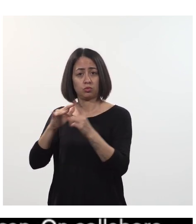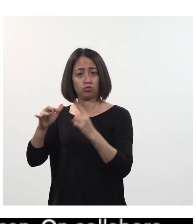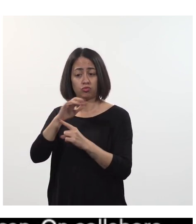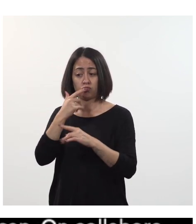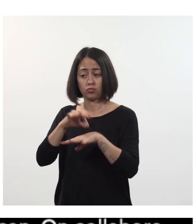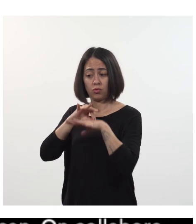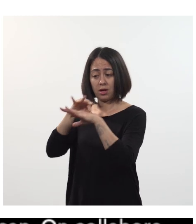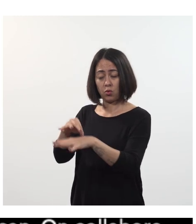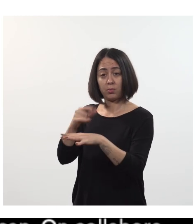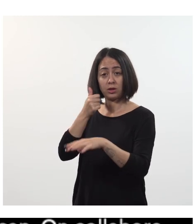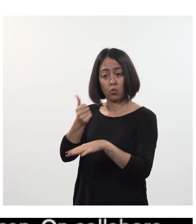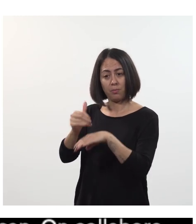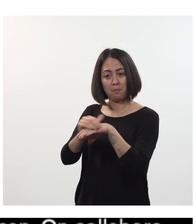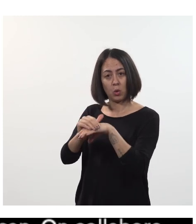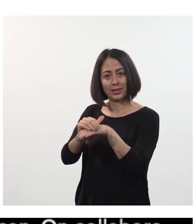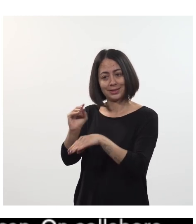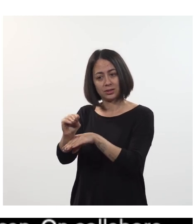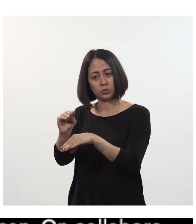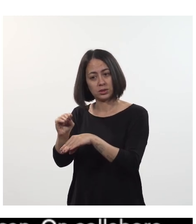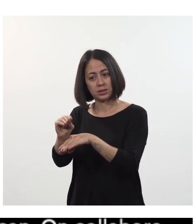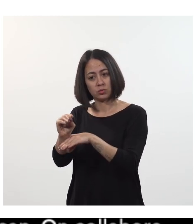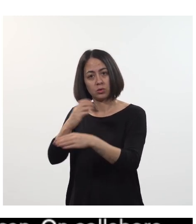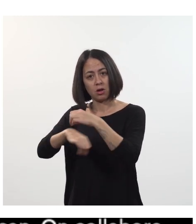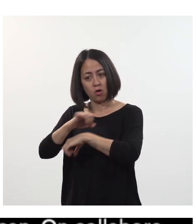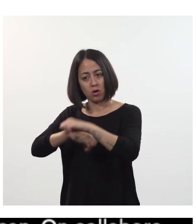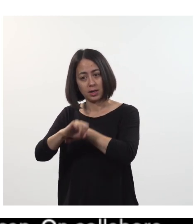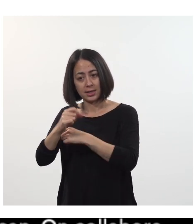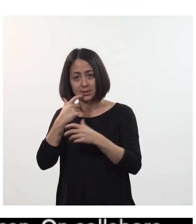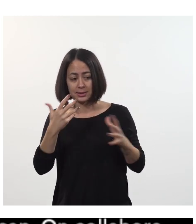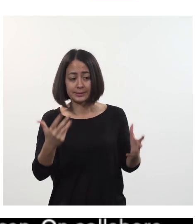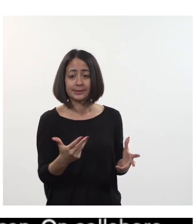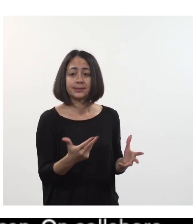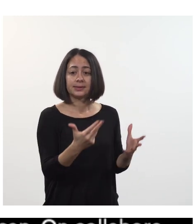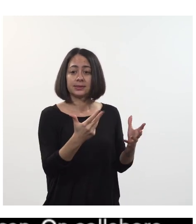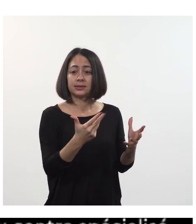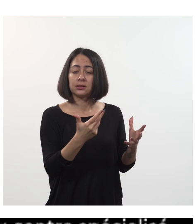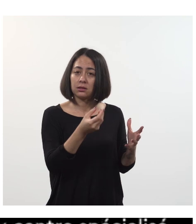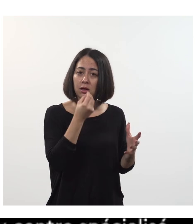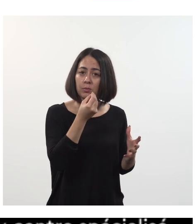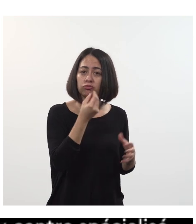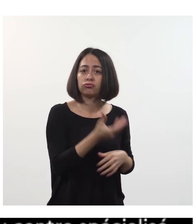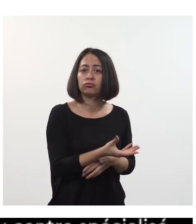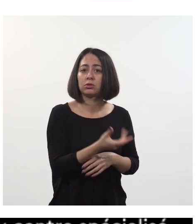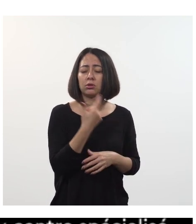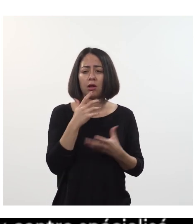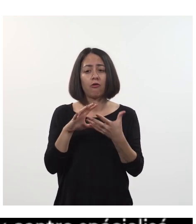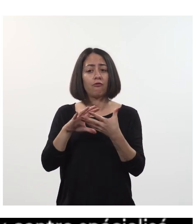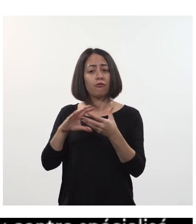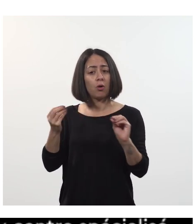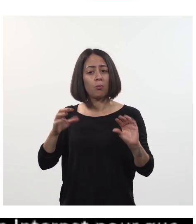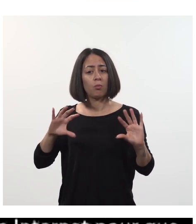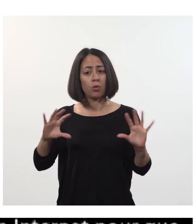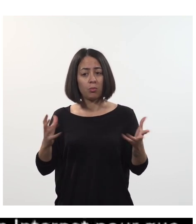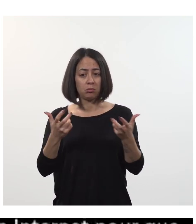politique nutritionnelle favorable pour les différents convives. Alors, ça va se présenter sous différentes formes. Ça peut être notamment pour les